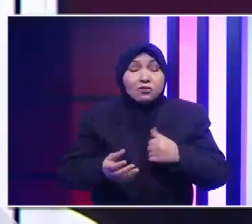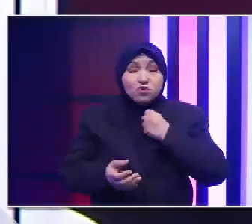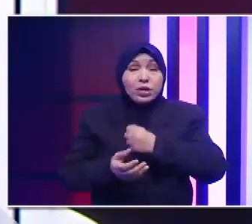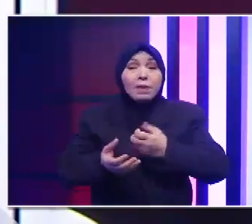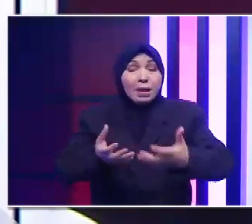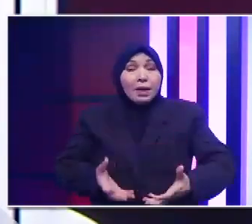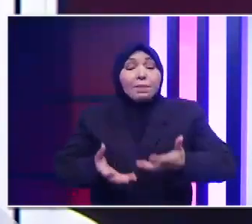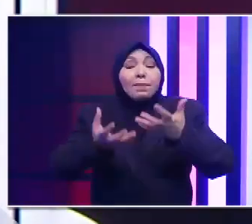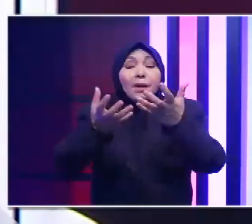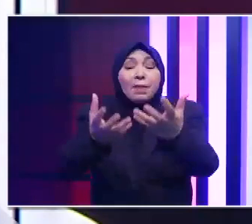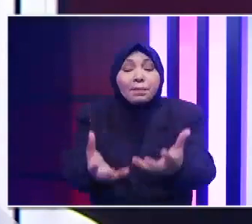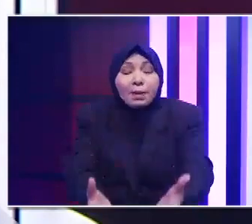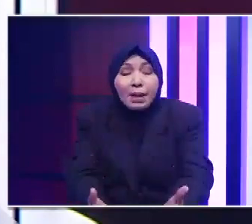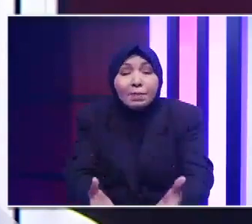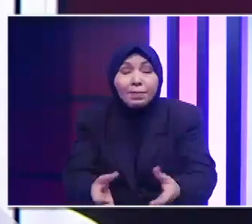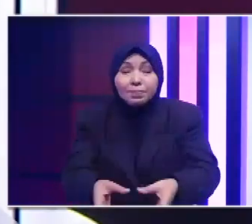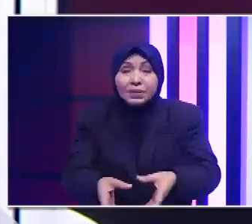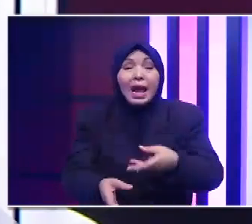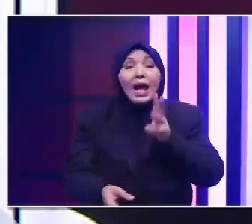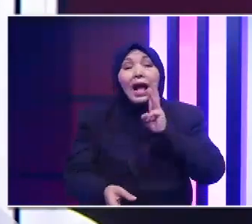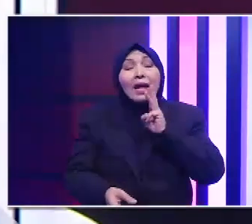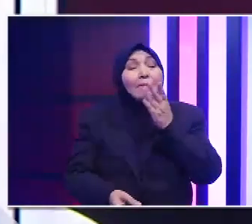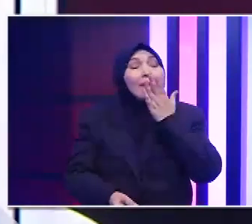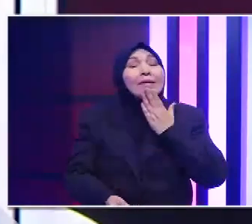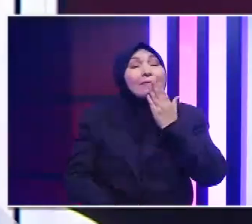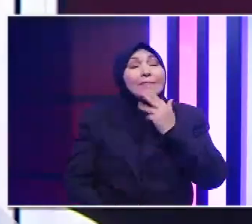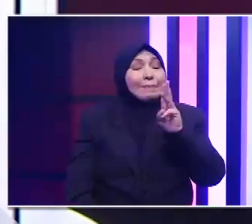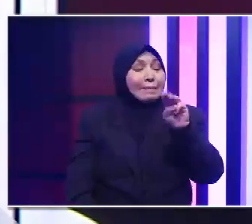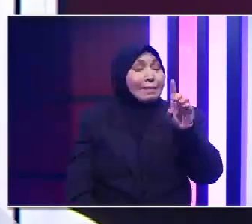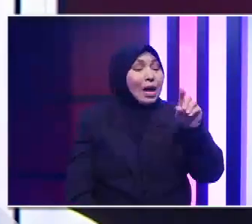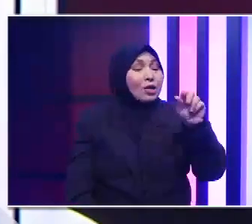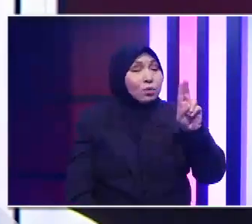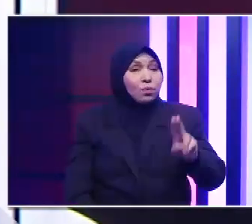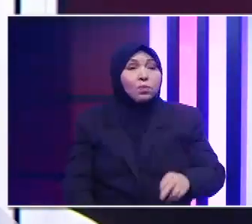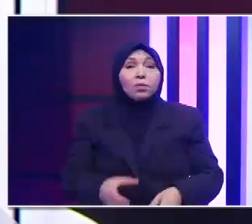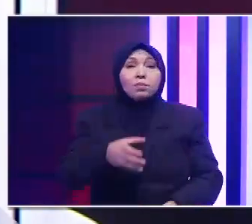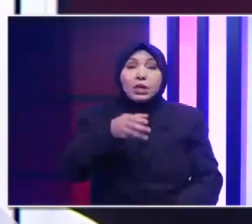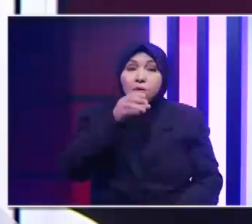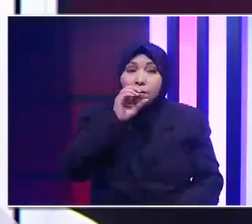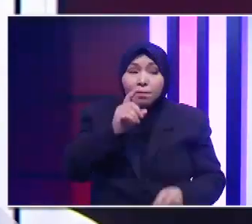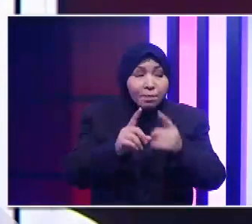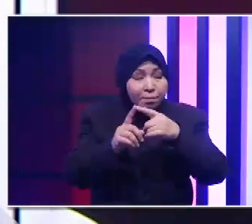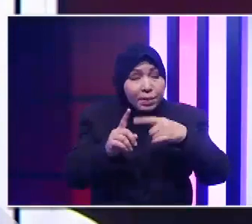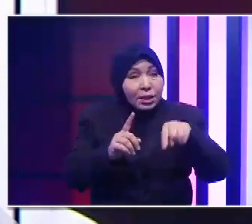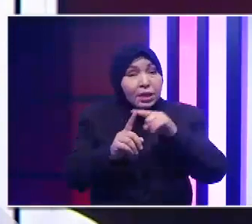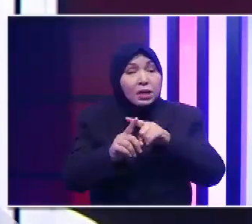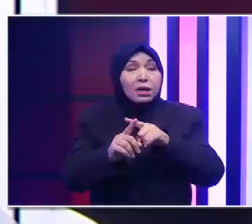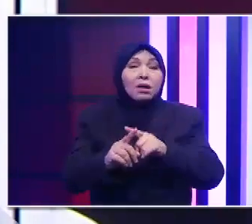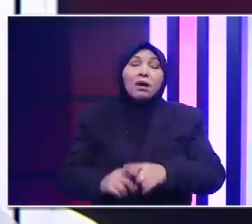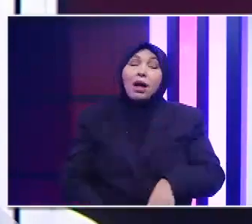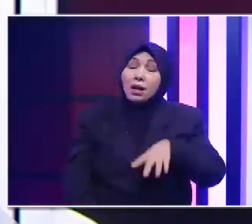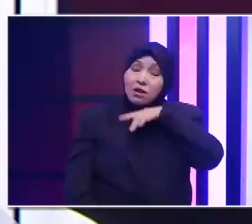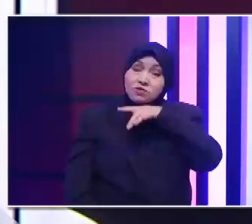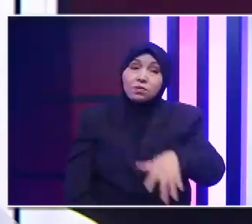jadi Nabi Shallallahu Alaihi Wasallam minum madu tersebut kemudian ah minumannya Baginda Sallallahu